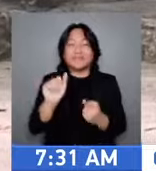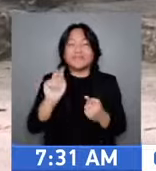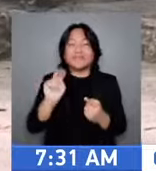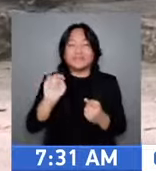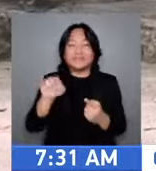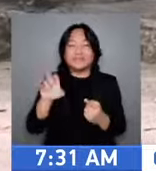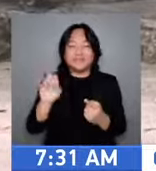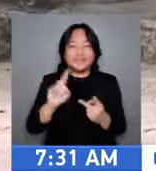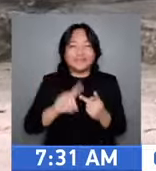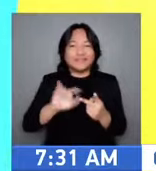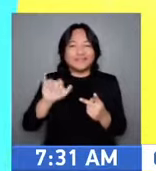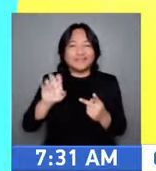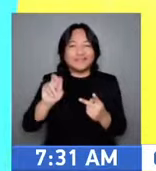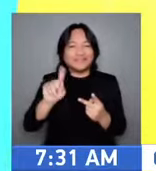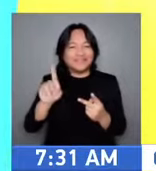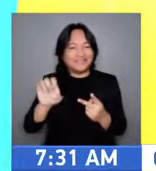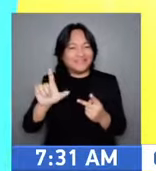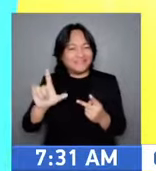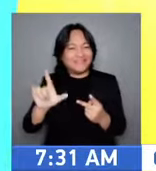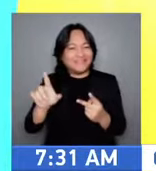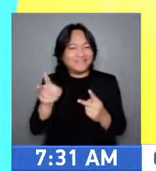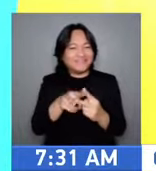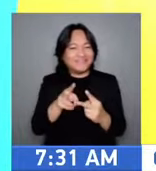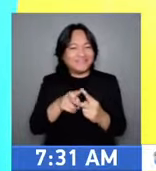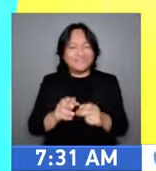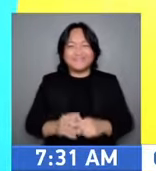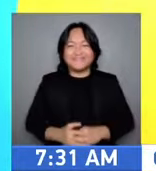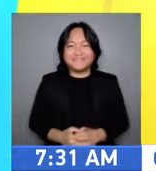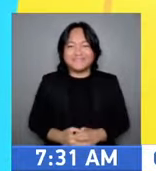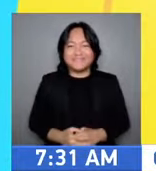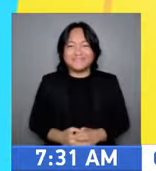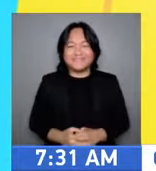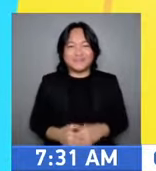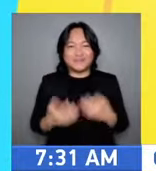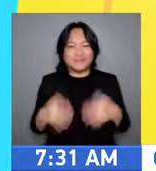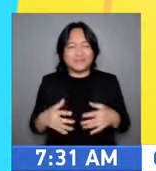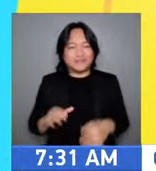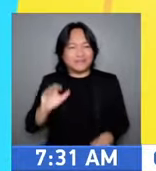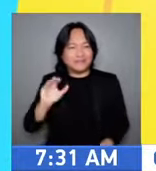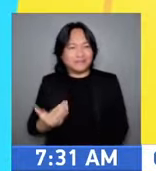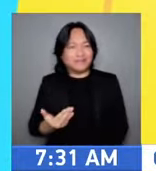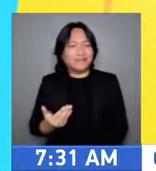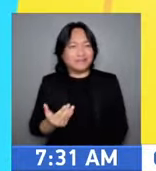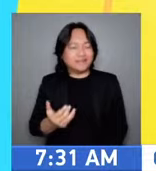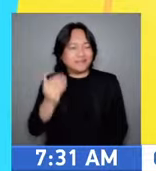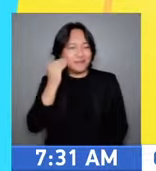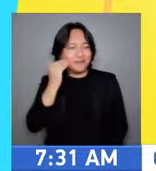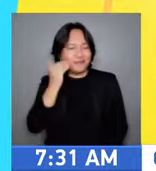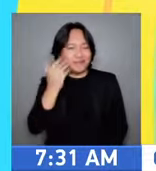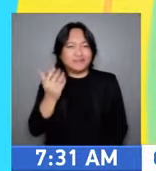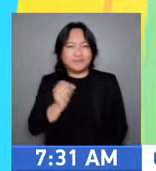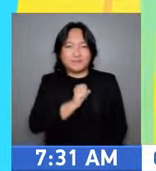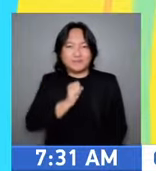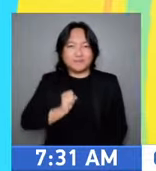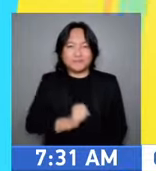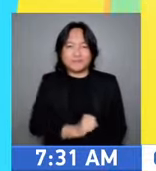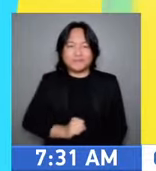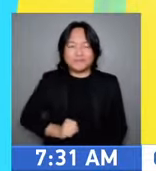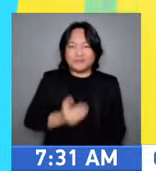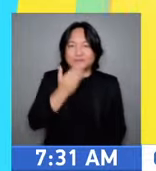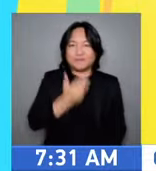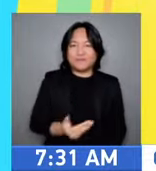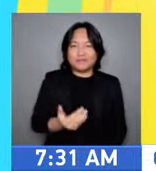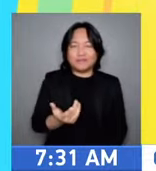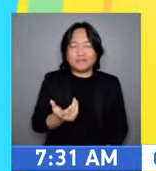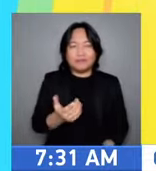ang ating. Grabe, para sila superhero, lumilipad sa tubig. Wow, yan ang cool na adventure natin